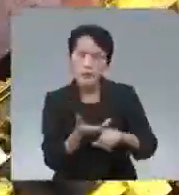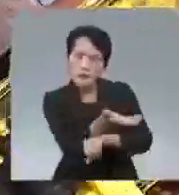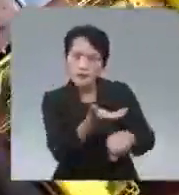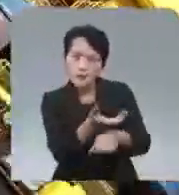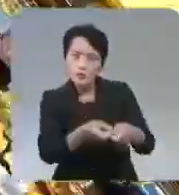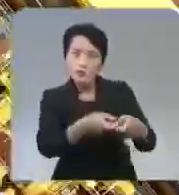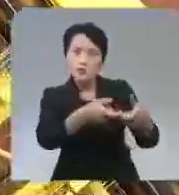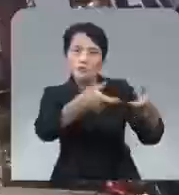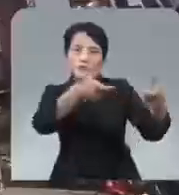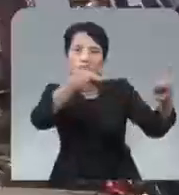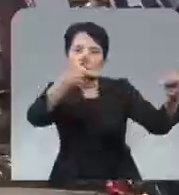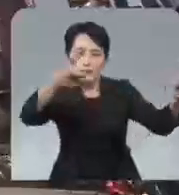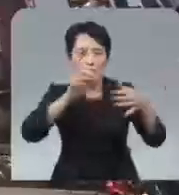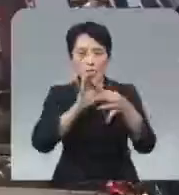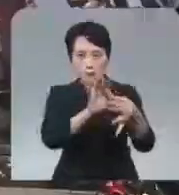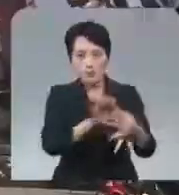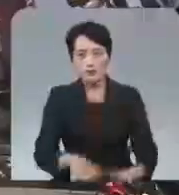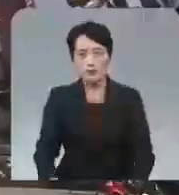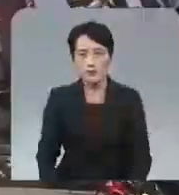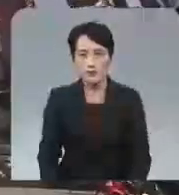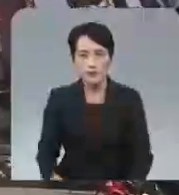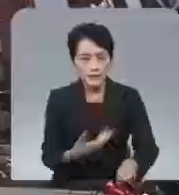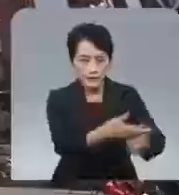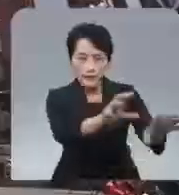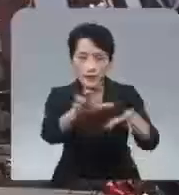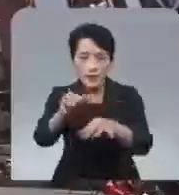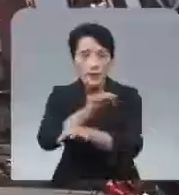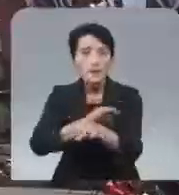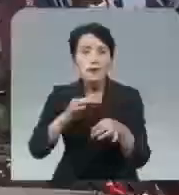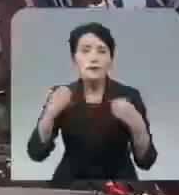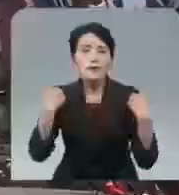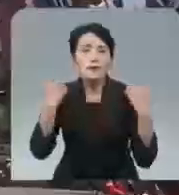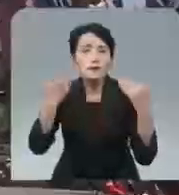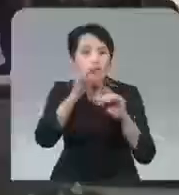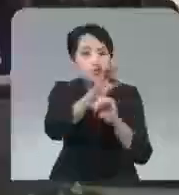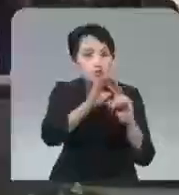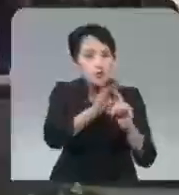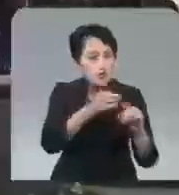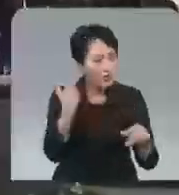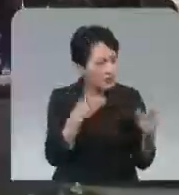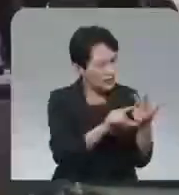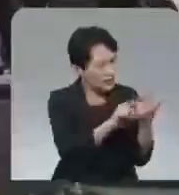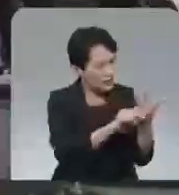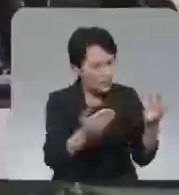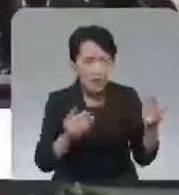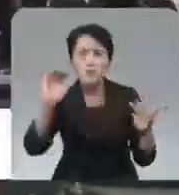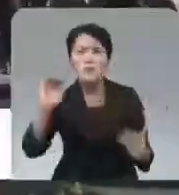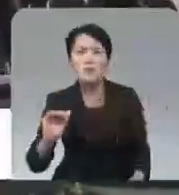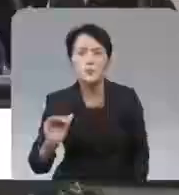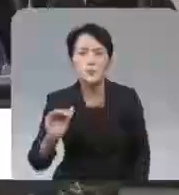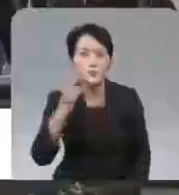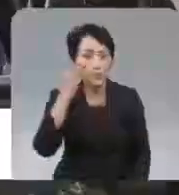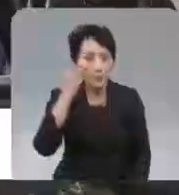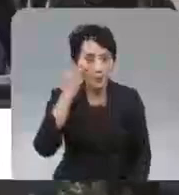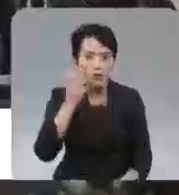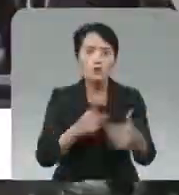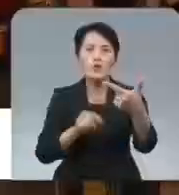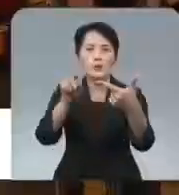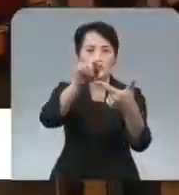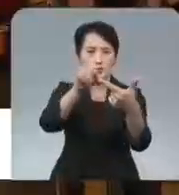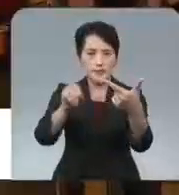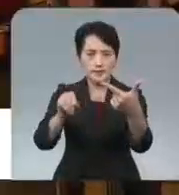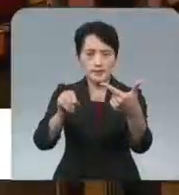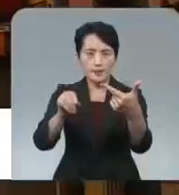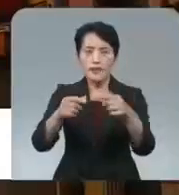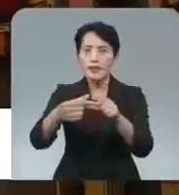что мвф понизил прогноз роста мировой экономики до 5,9 процента что на одну десятую процента меньше чем в июле